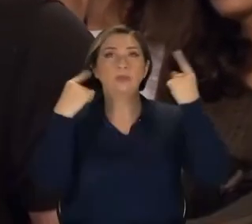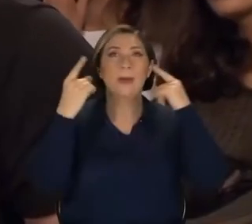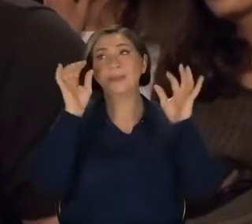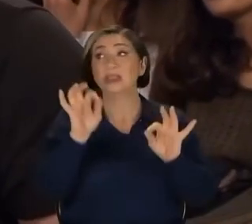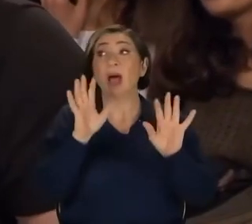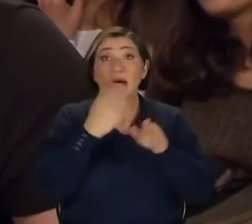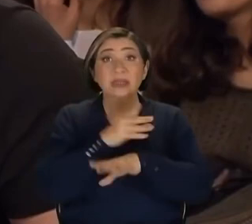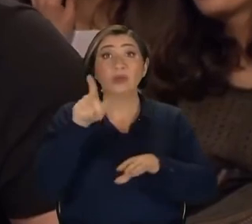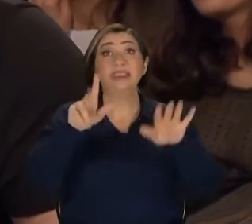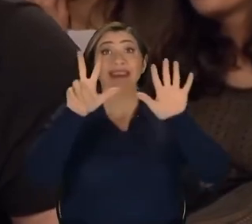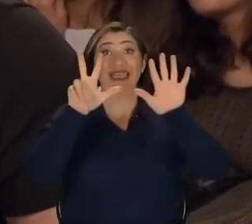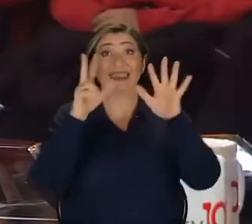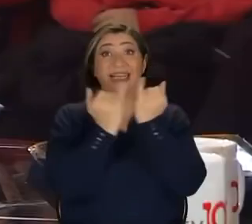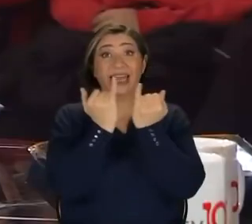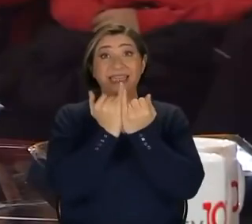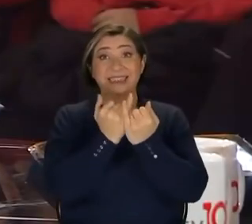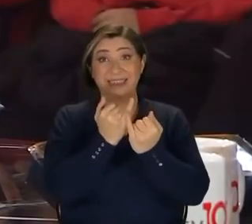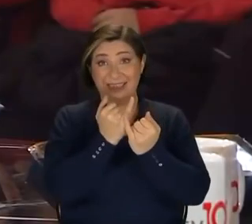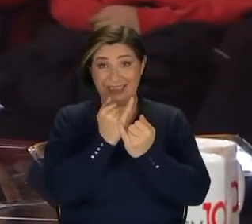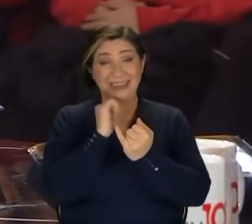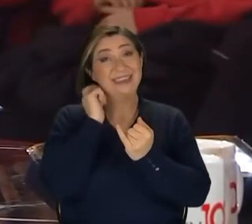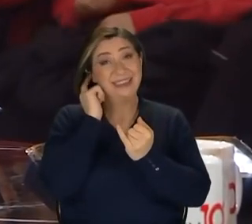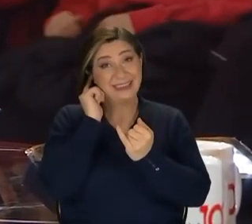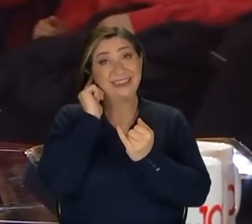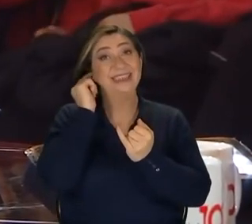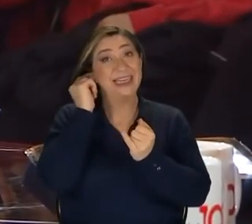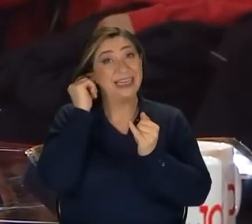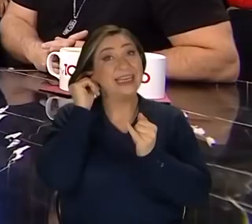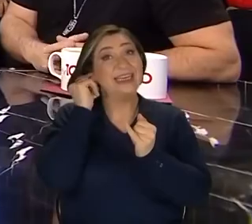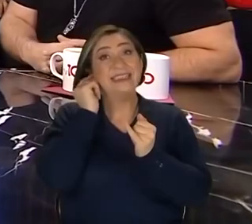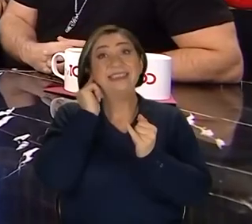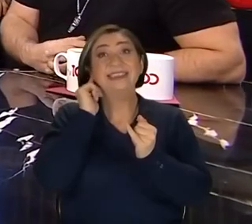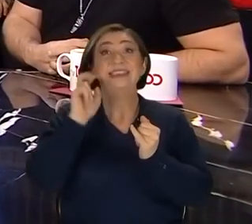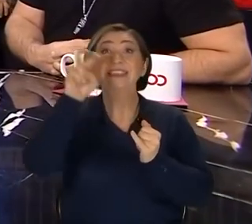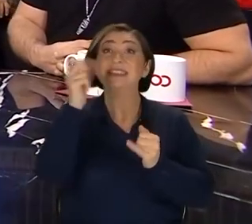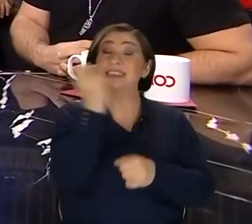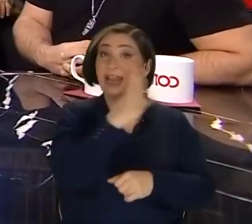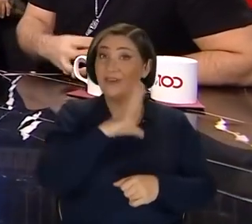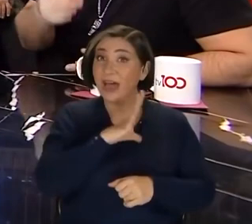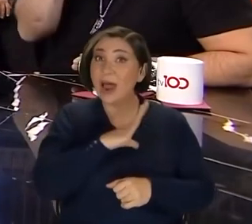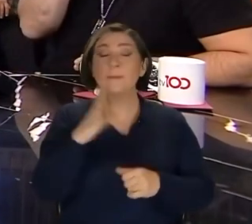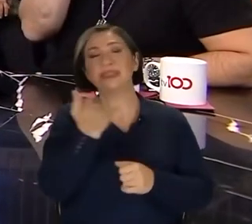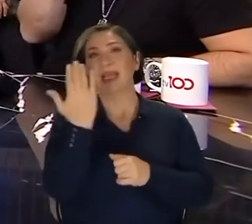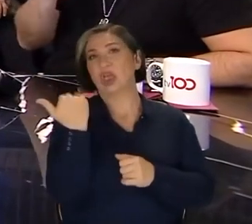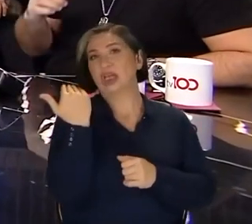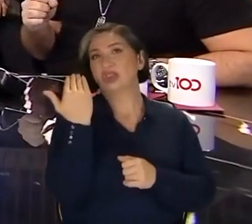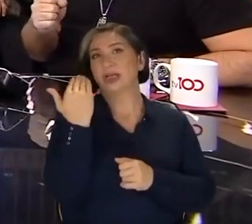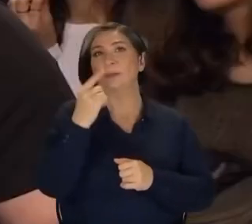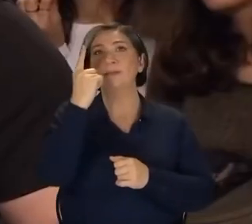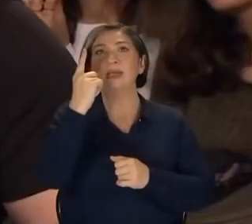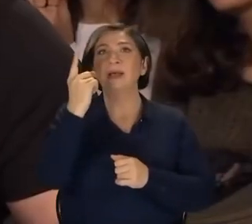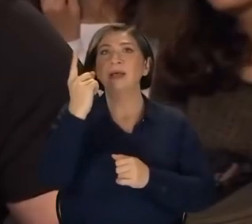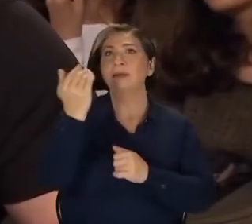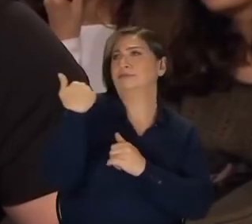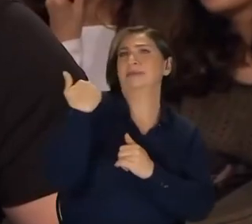bunlar aslında 8 kardeş bak iyice de. 8 tane var. Evet. Şimdi mesela geçen şöyle bir